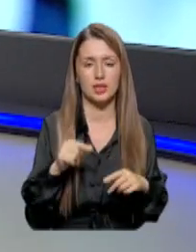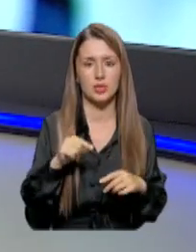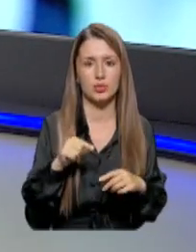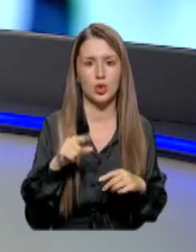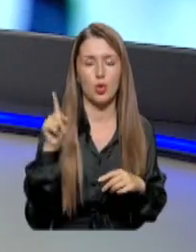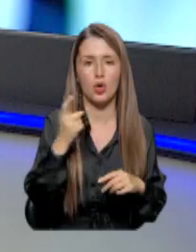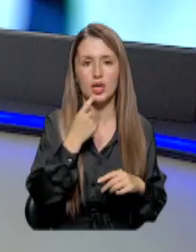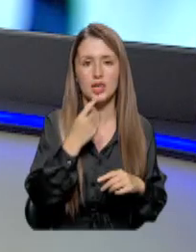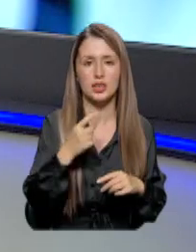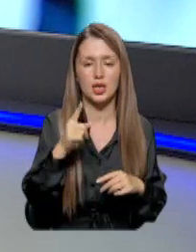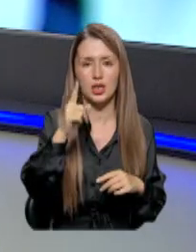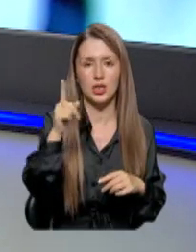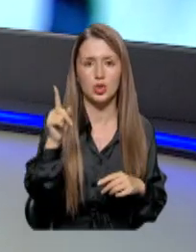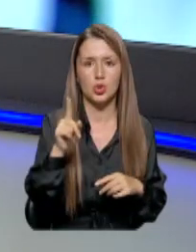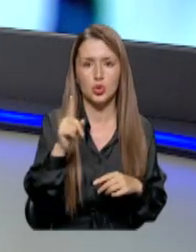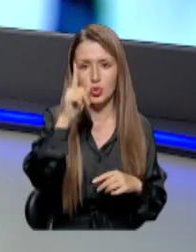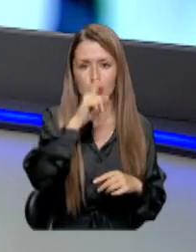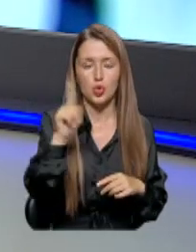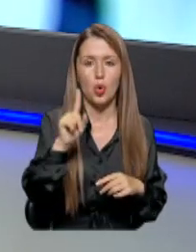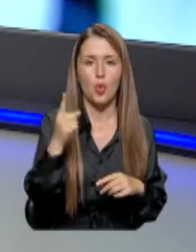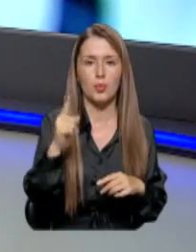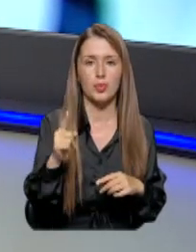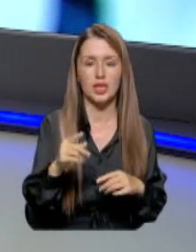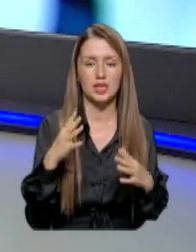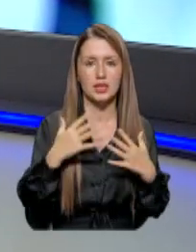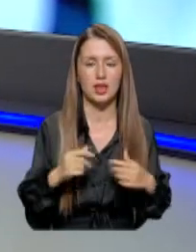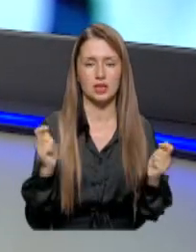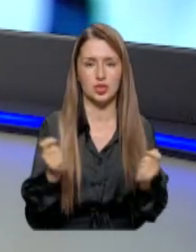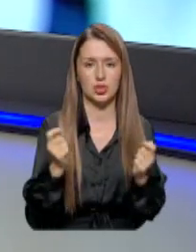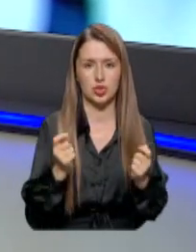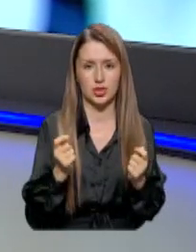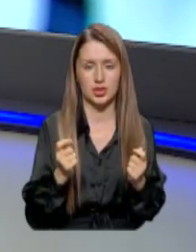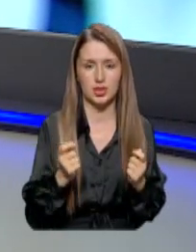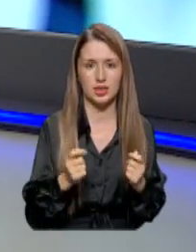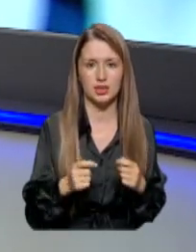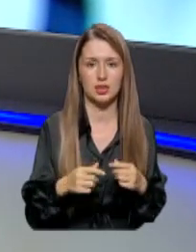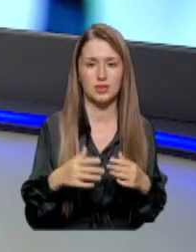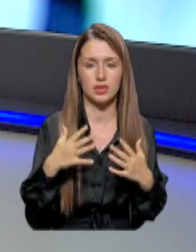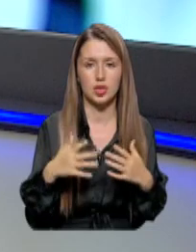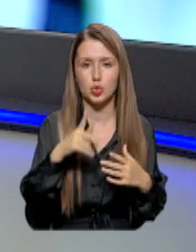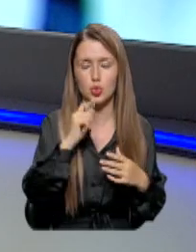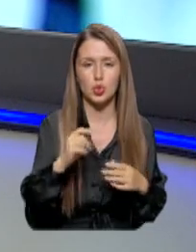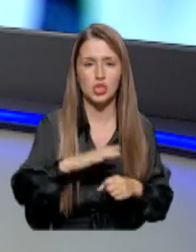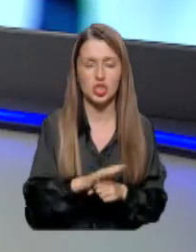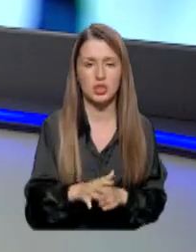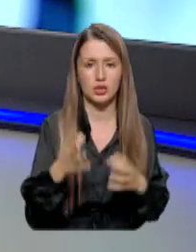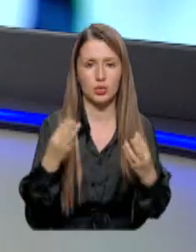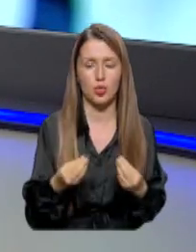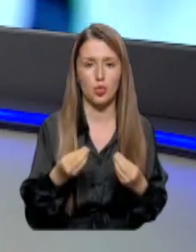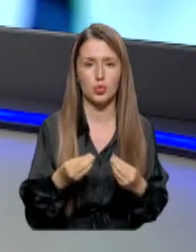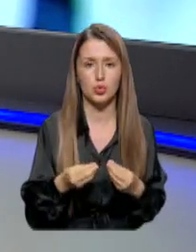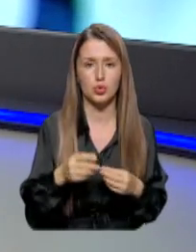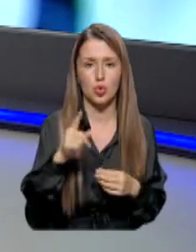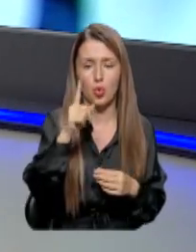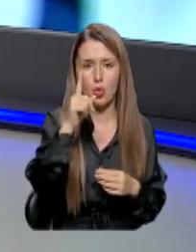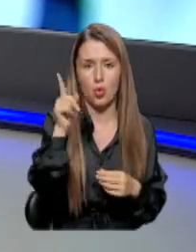10 yılda 110 bin sağlık çalışanı fiziki ya da sözlü şiddete maruz kalmış. 10 yılda